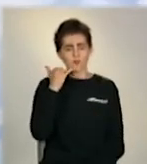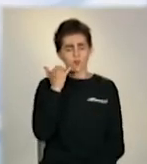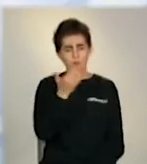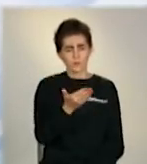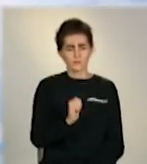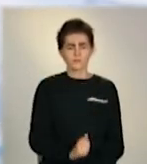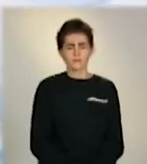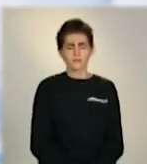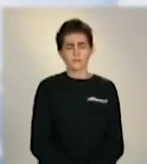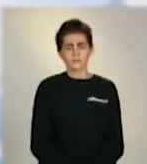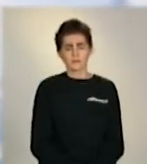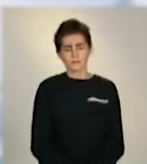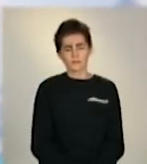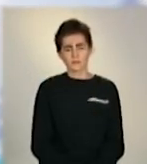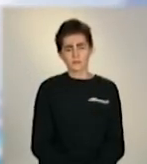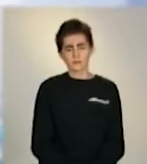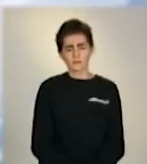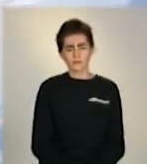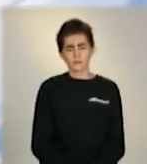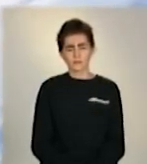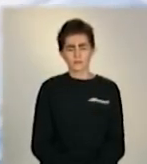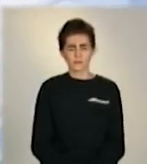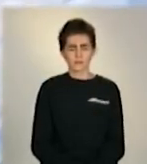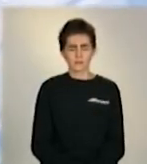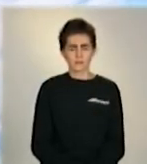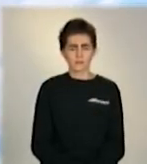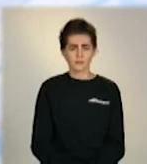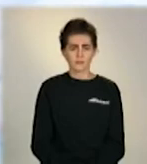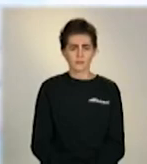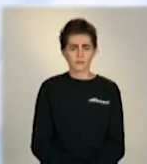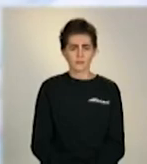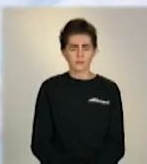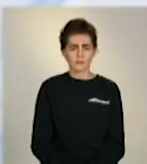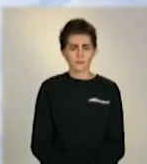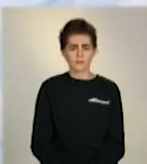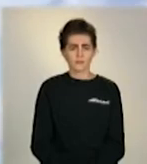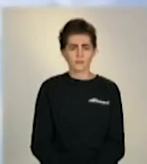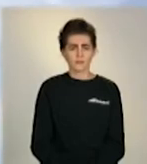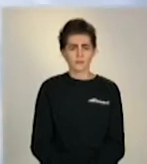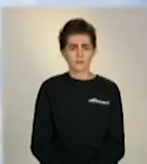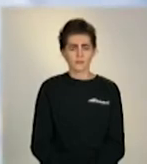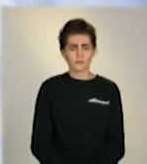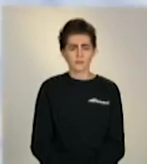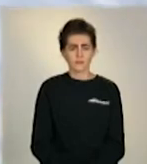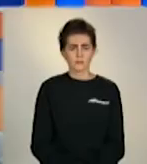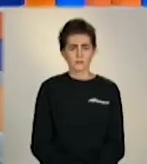номером гарячої лінії 0800 606 909.